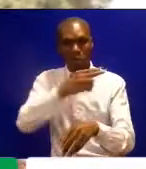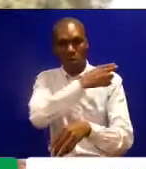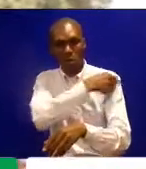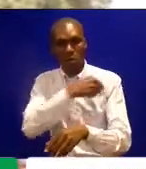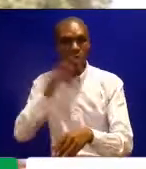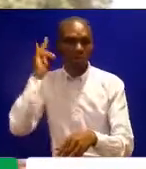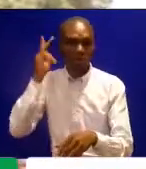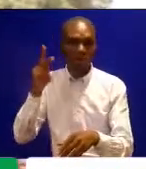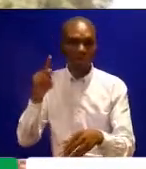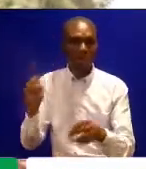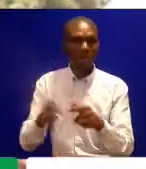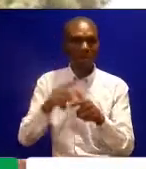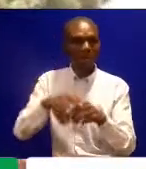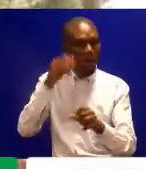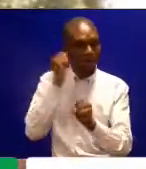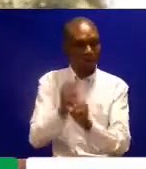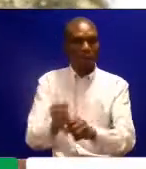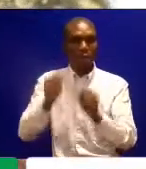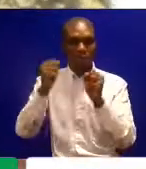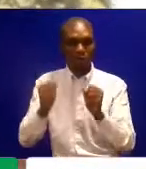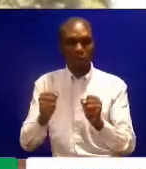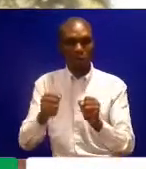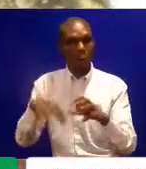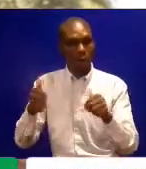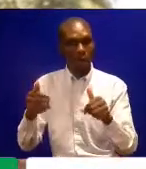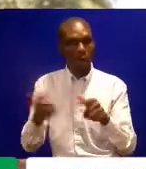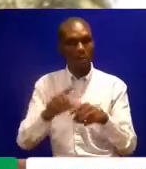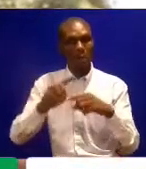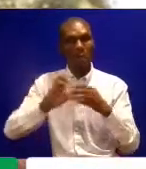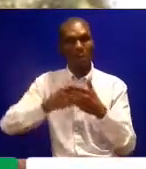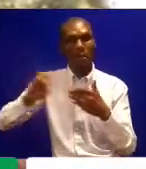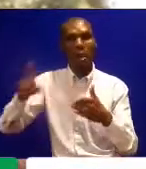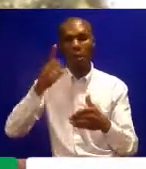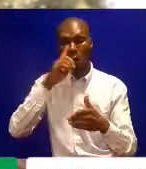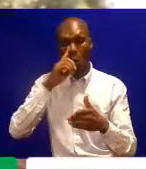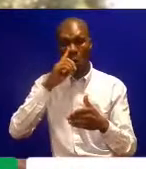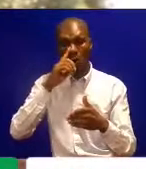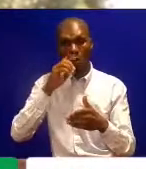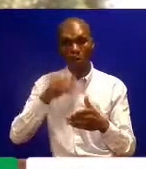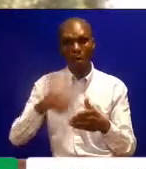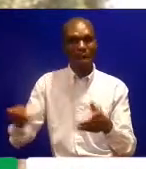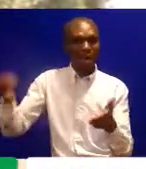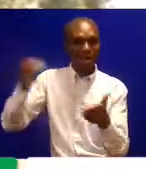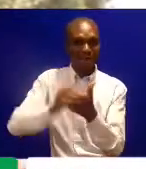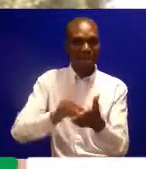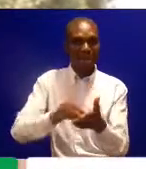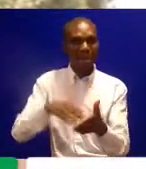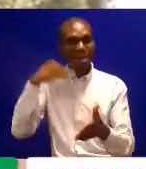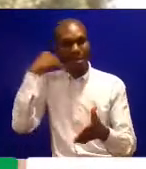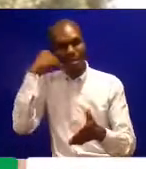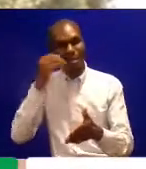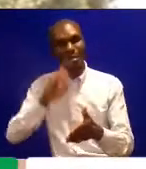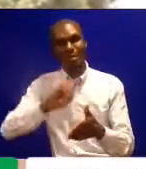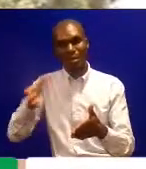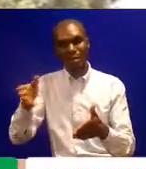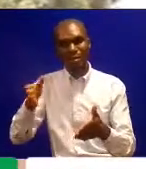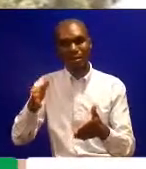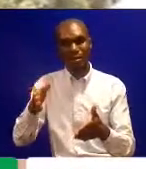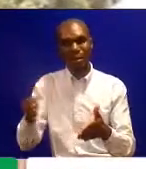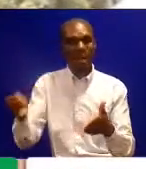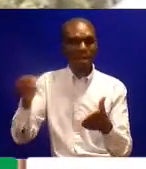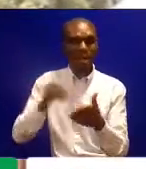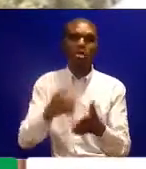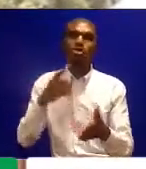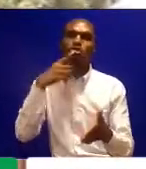bosongu nasugurikanere obwena nanjaka ngomoe ngoja nando kurwara na moire nyamaji ande namanya